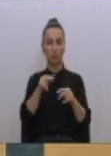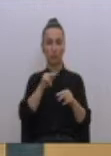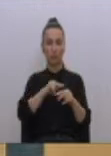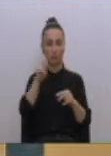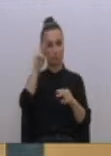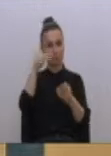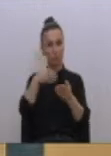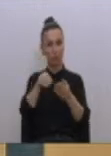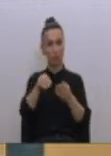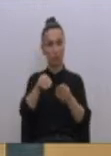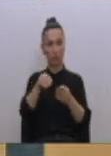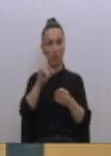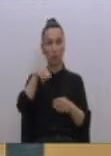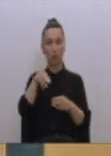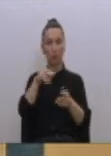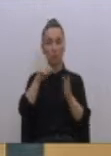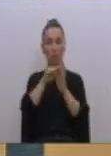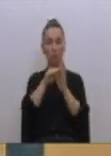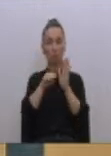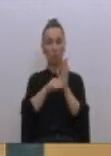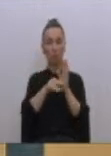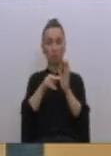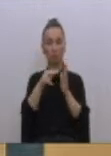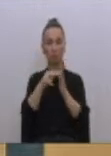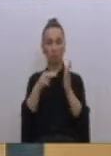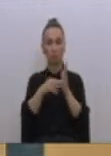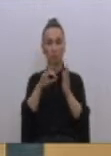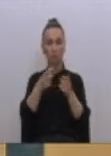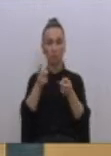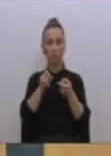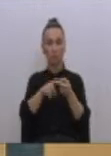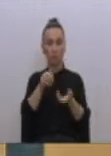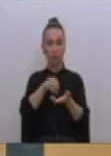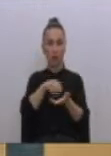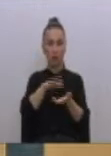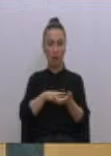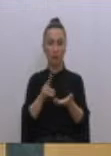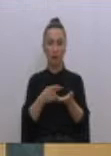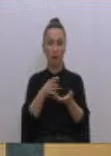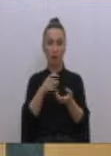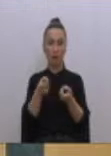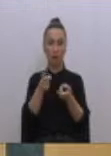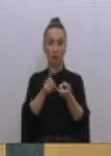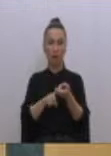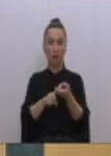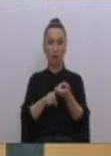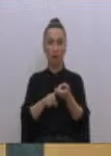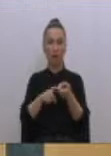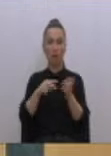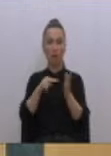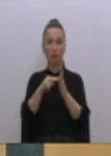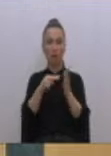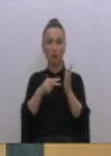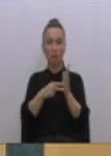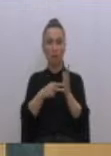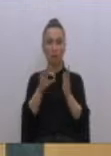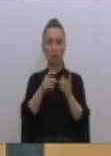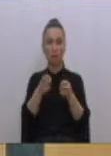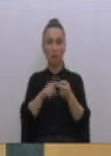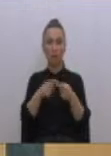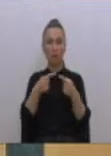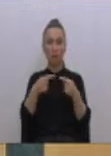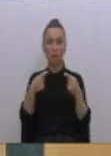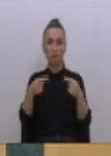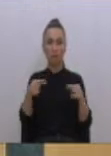აუდიტის პროგრამული ბიუჯეტების ინვენტარიზაციის აღრიცხვა ანგარიშგების სტრატეგიული დაგეგმის და სხვა